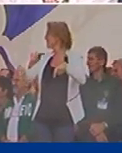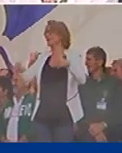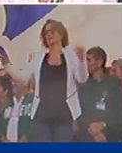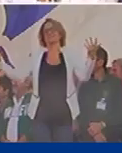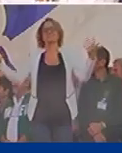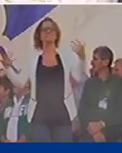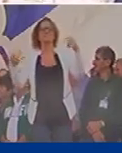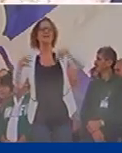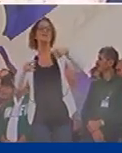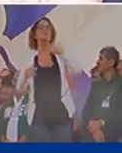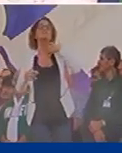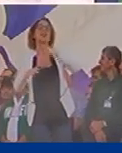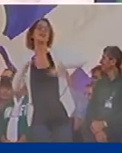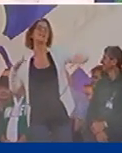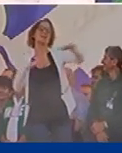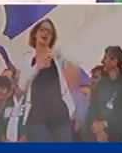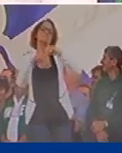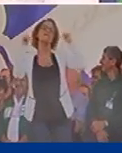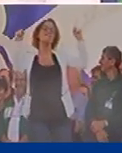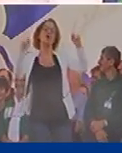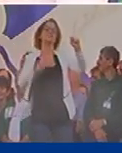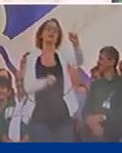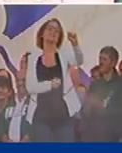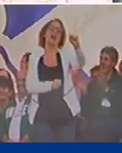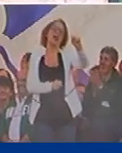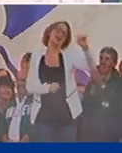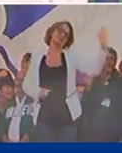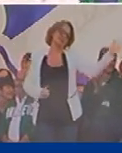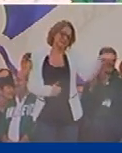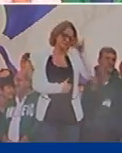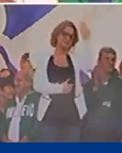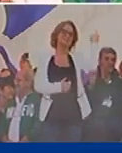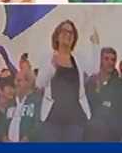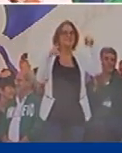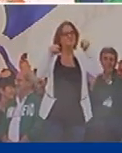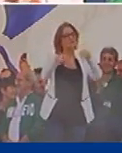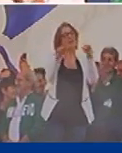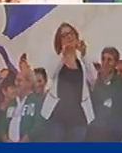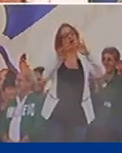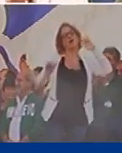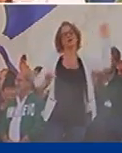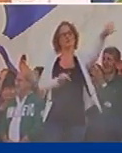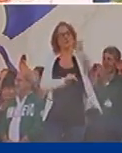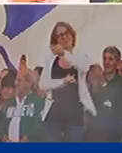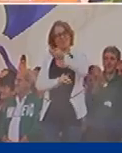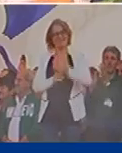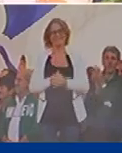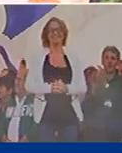Vabbè, siamo a Bergamo, forza Atalanta, appunto, quindi questo li mette d'accordo tutti.